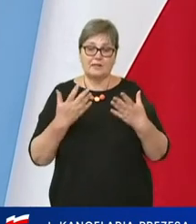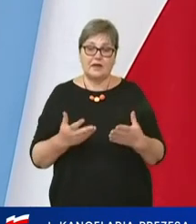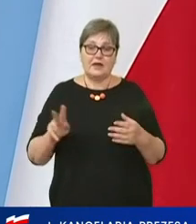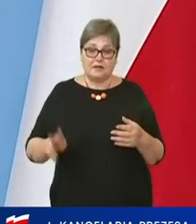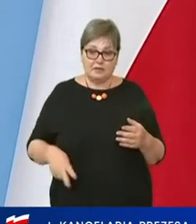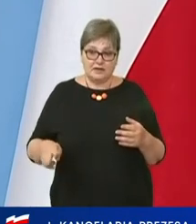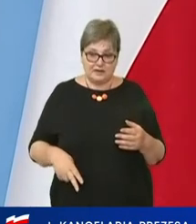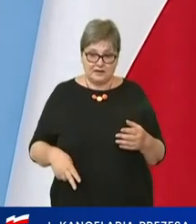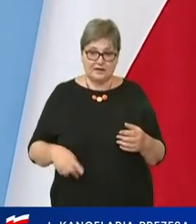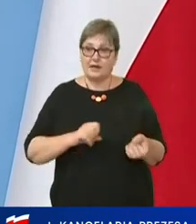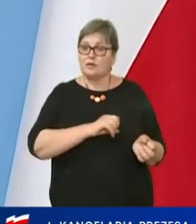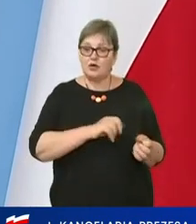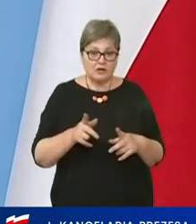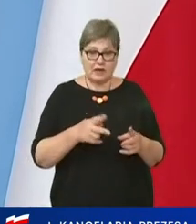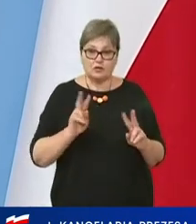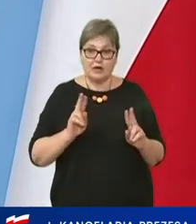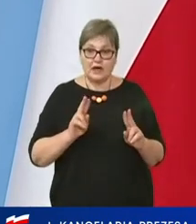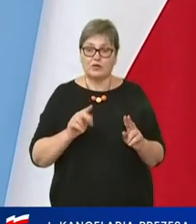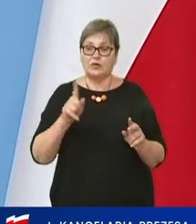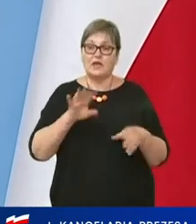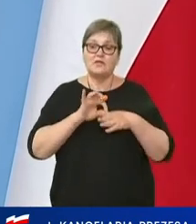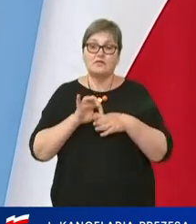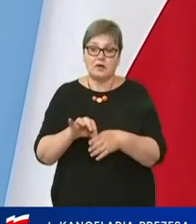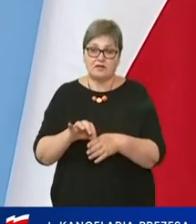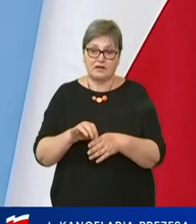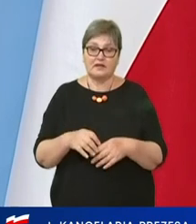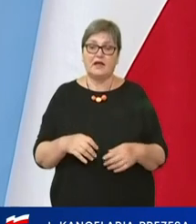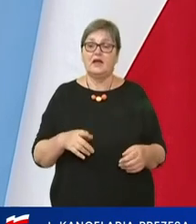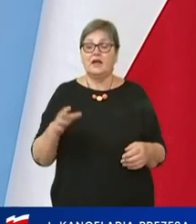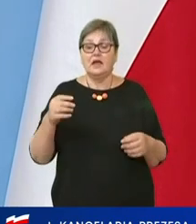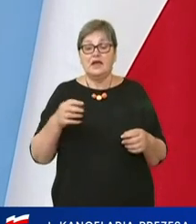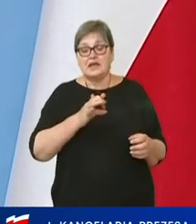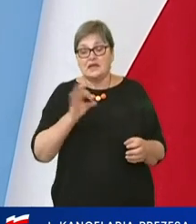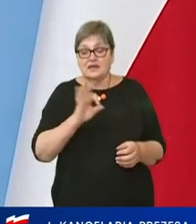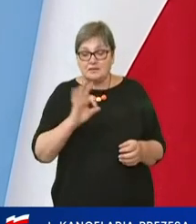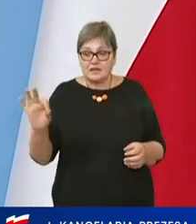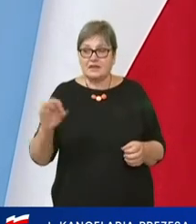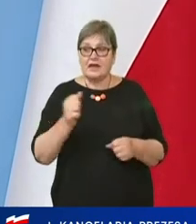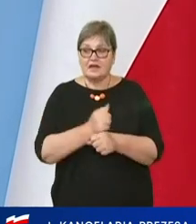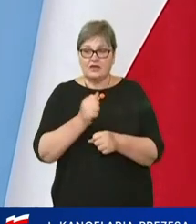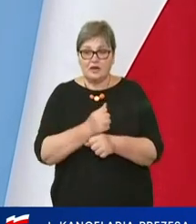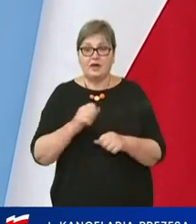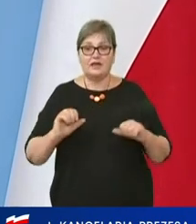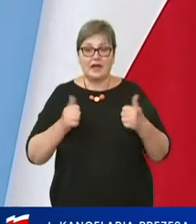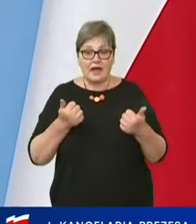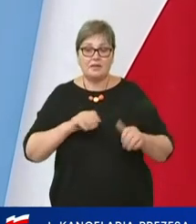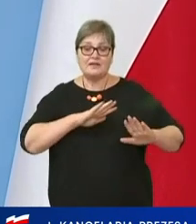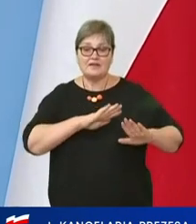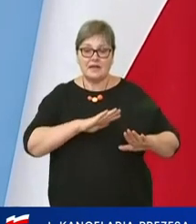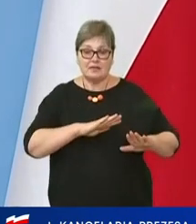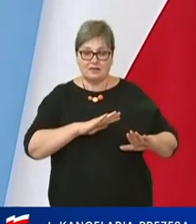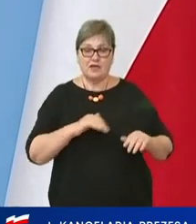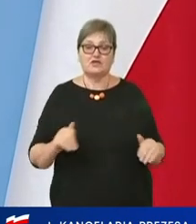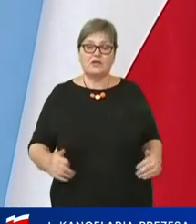rząd reaguje i wprowadza odpowiednie działania, które przyczyniają się do tego, aby zabezpieczyć zdrowie i